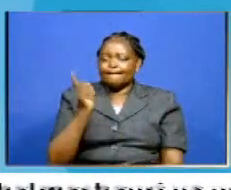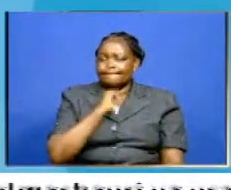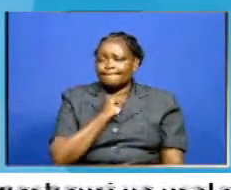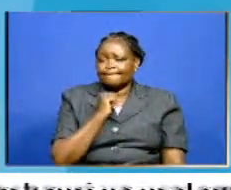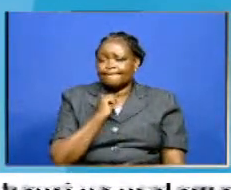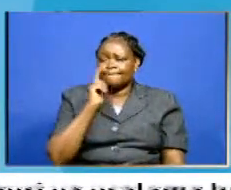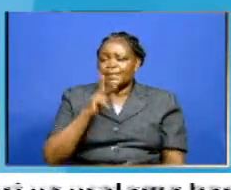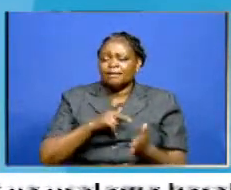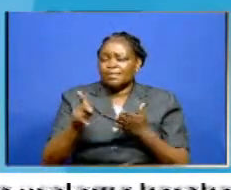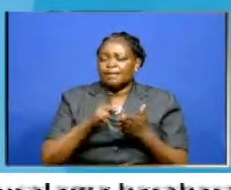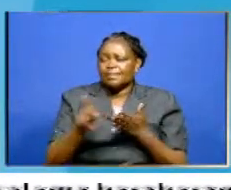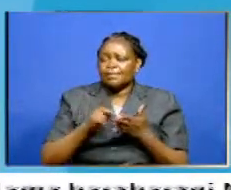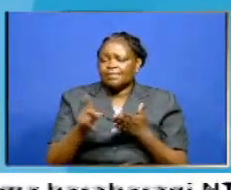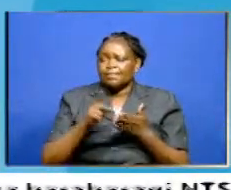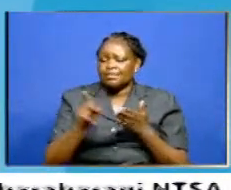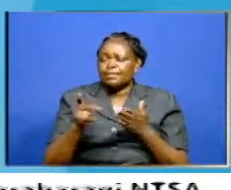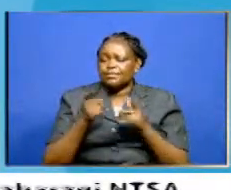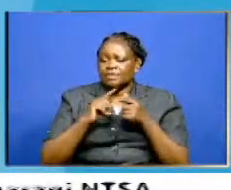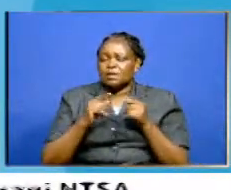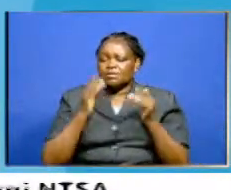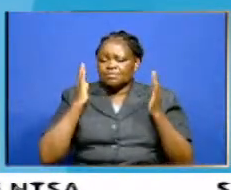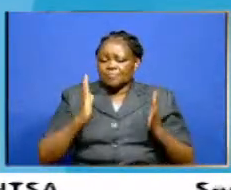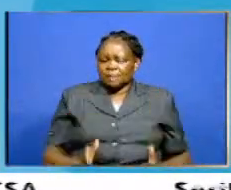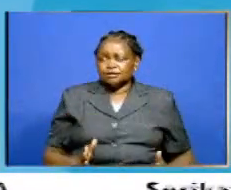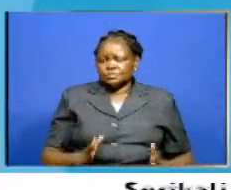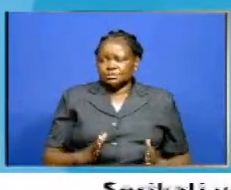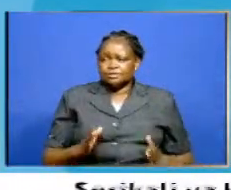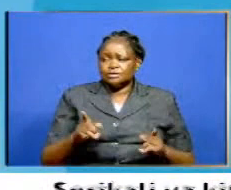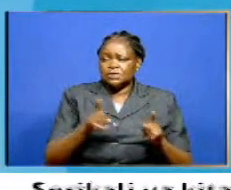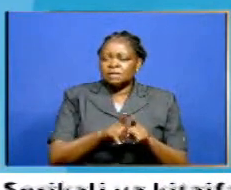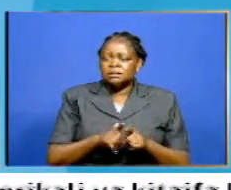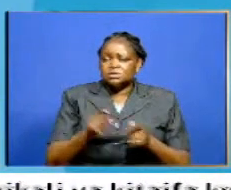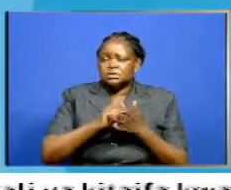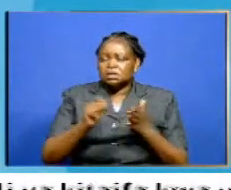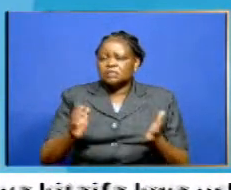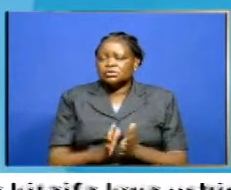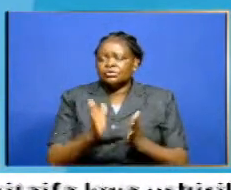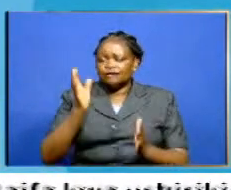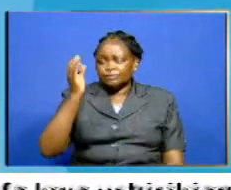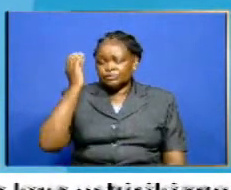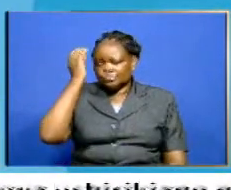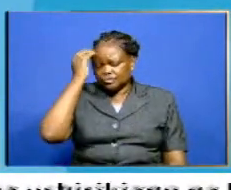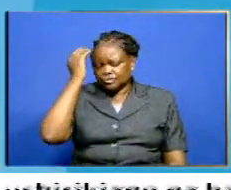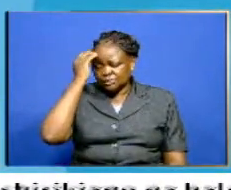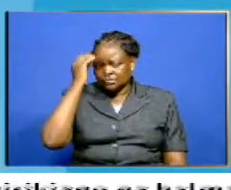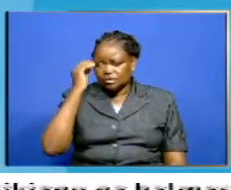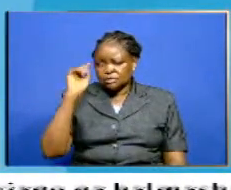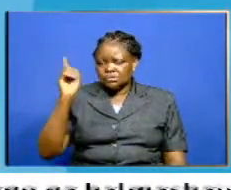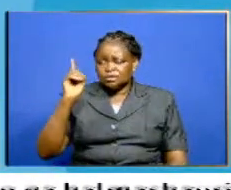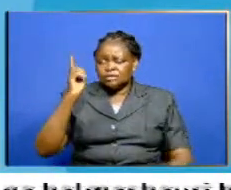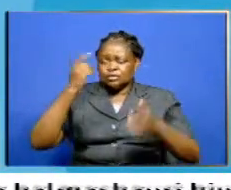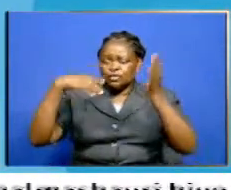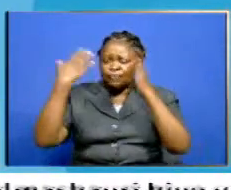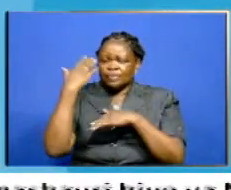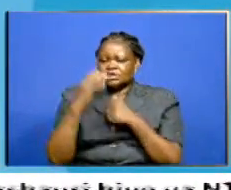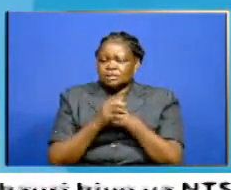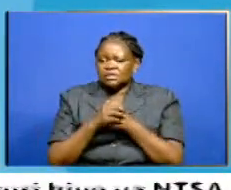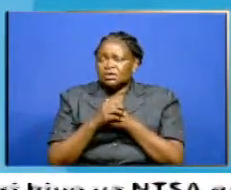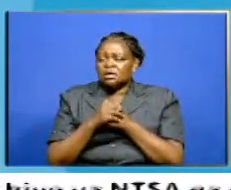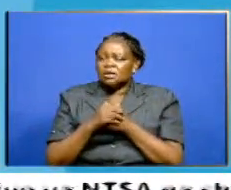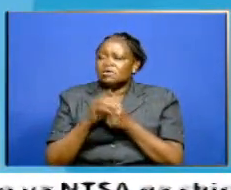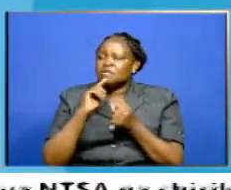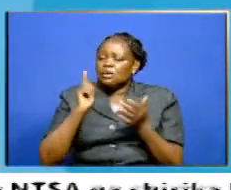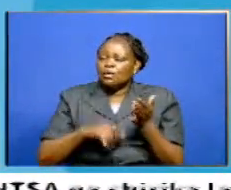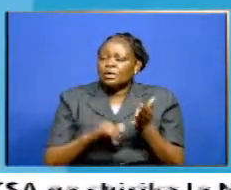anafaa ulipe. Msimamo wangu kama katibu mkuu wa wanafunzi wa vyuo vikuu katika nchi ya Kenya ni kwamba